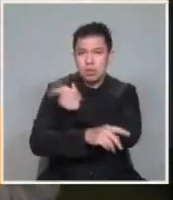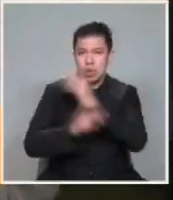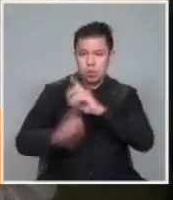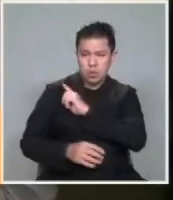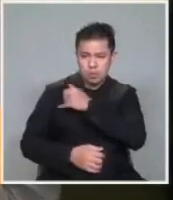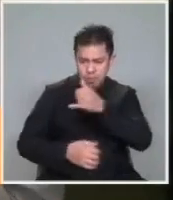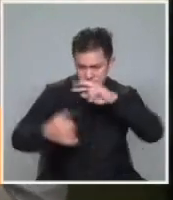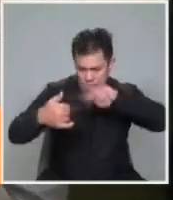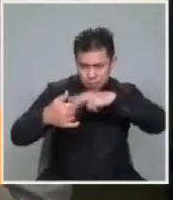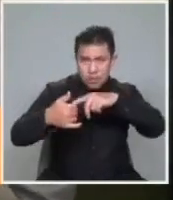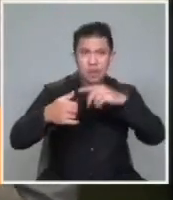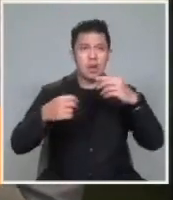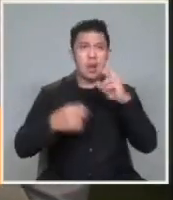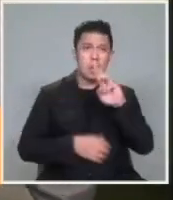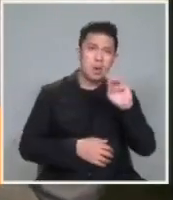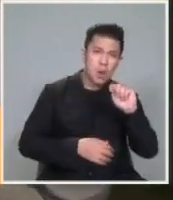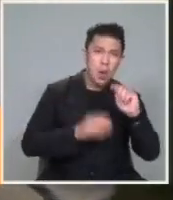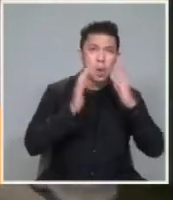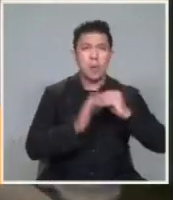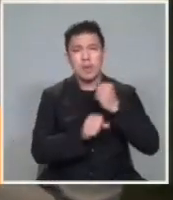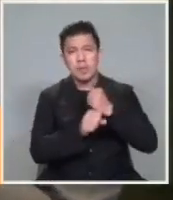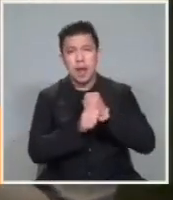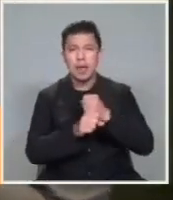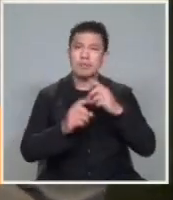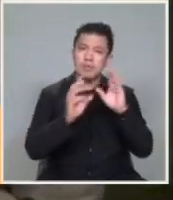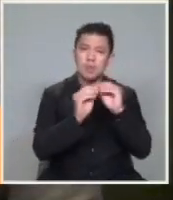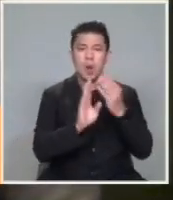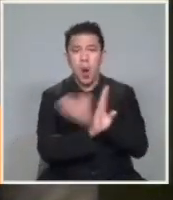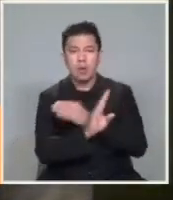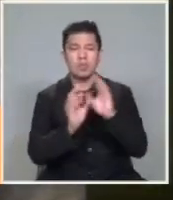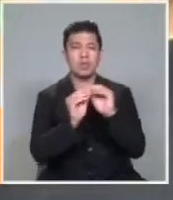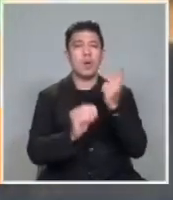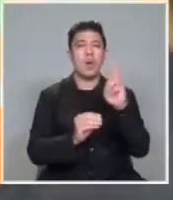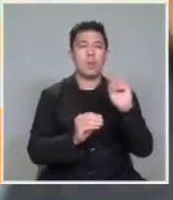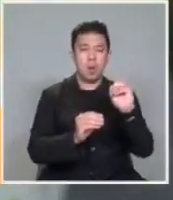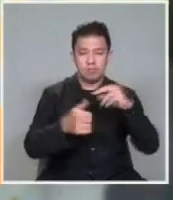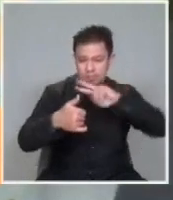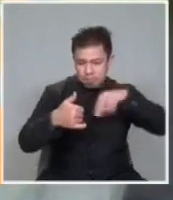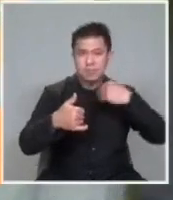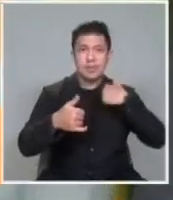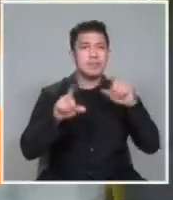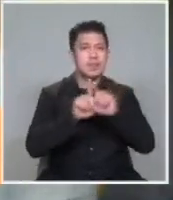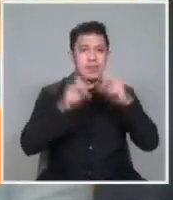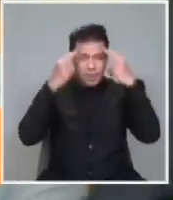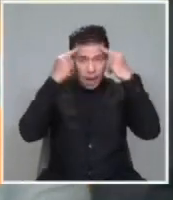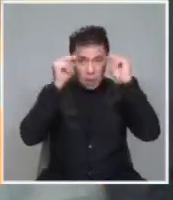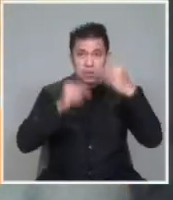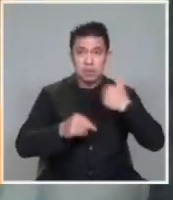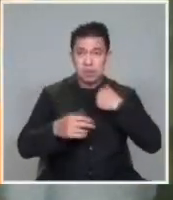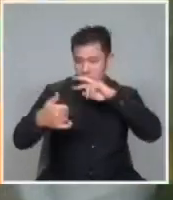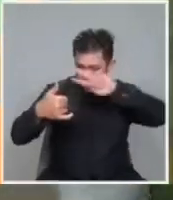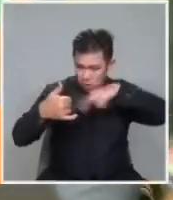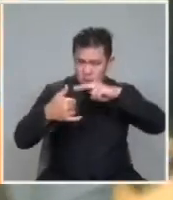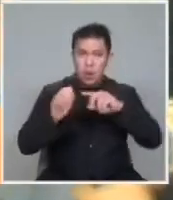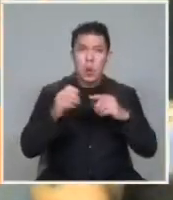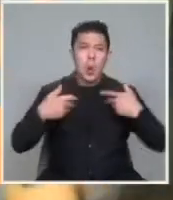ภูมิรัฐมนตรีข้าราชการสื่อมวลชนก่อนที่จะร่วมประชุมคณะรัฐมนตรีเช่นเดียวกับนายกรัฐมนตรีนะคะก็ได้รับการตรวจวั